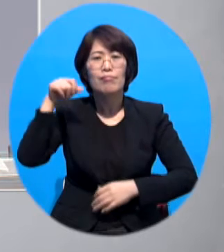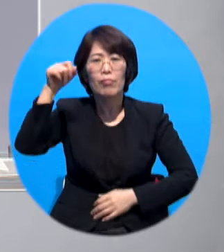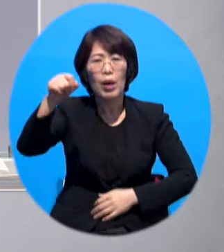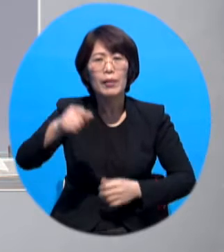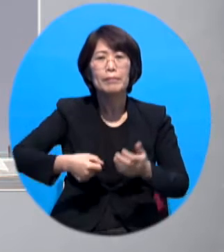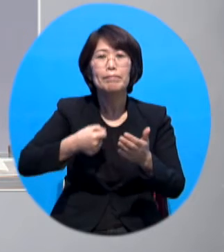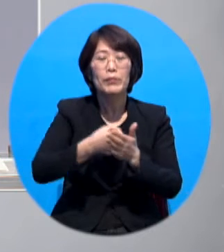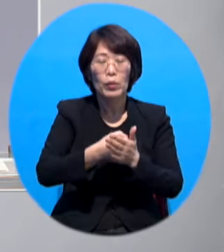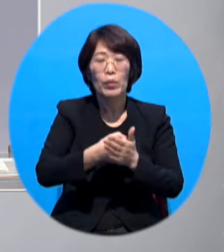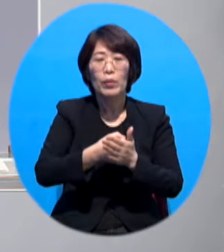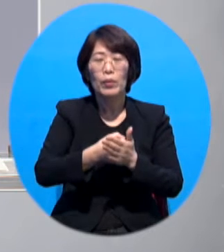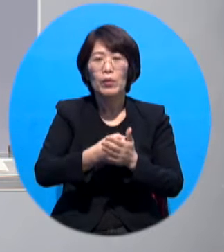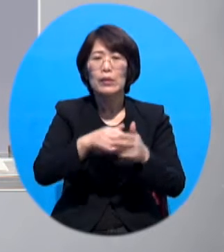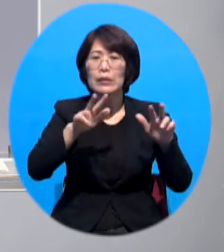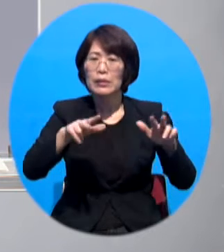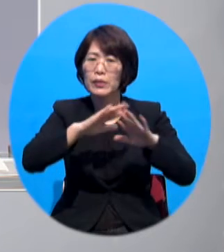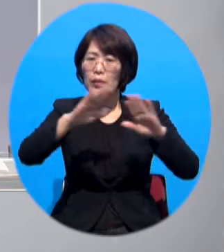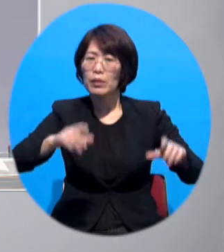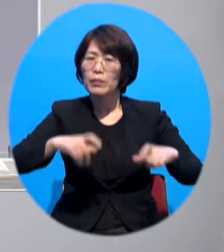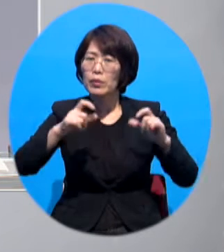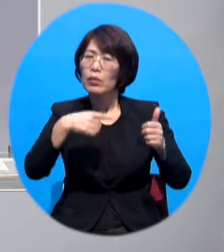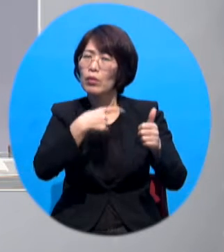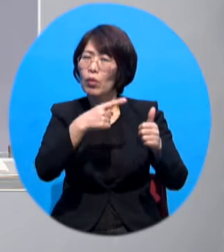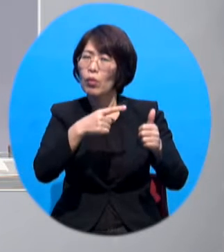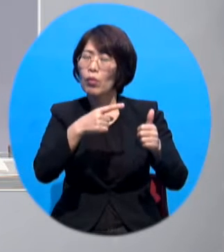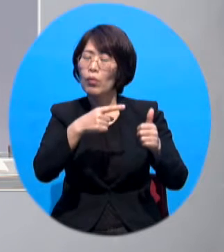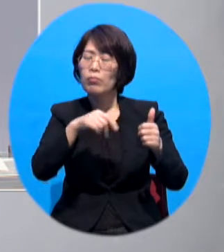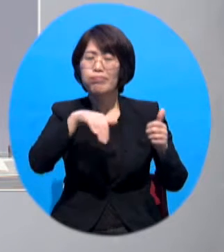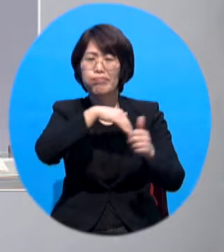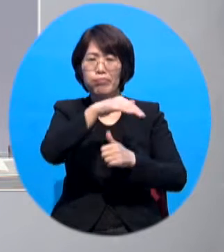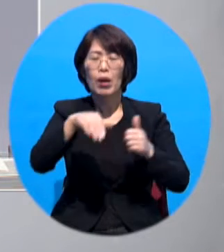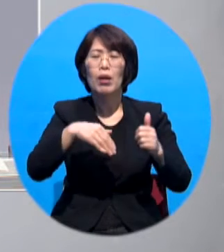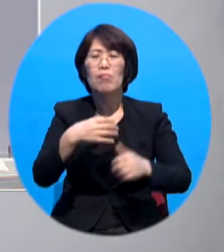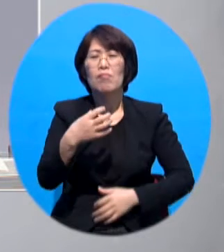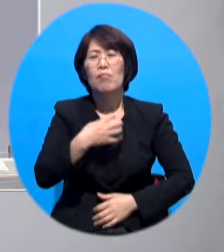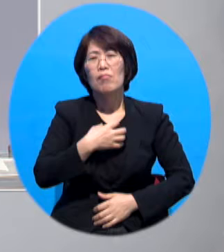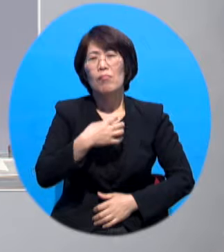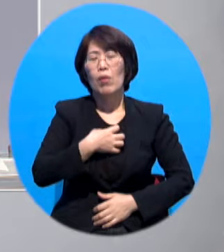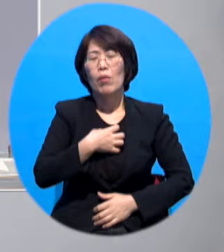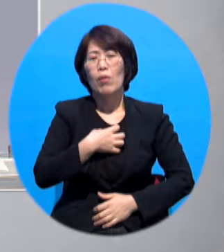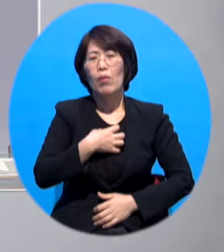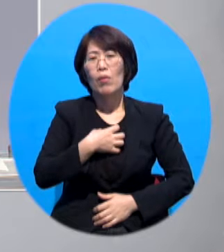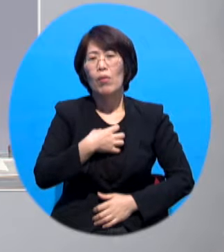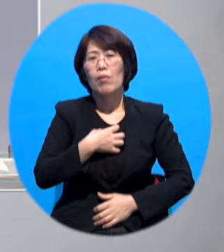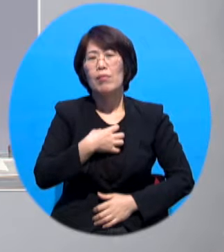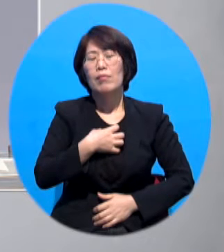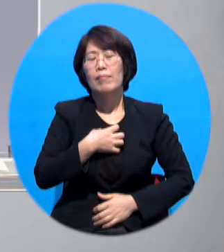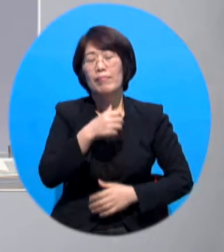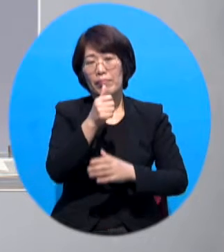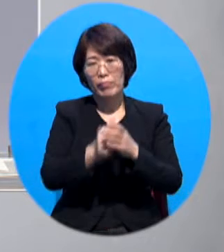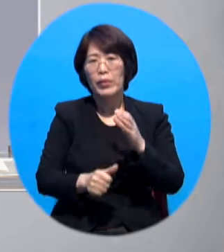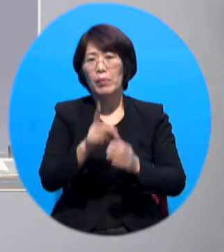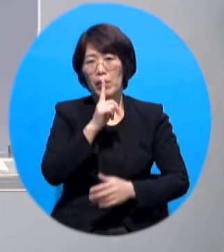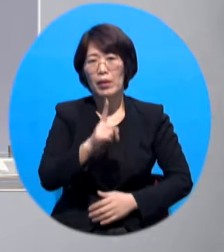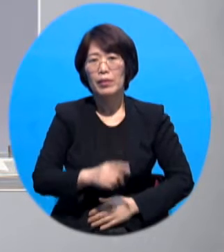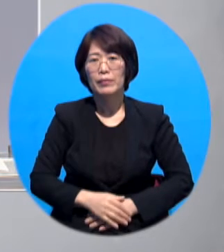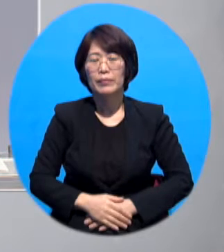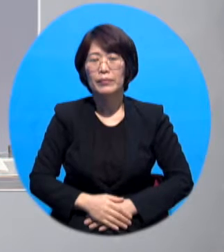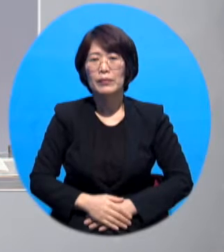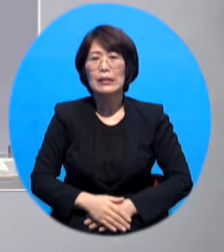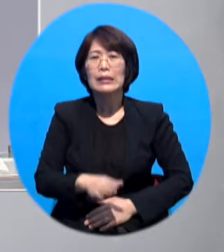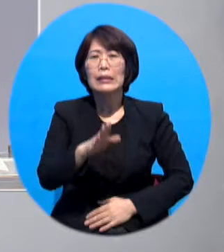결심하면서 지금 전 남격 의 상환이 절 대 철 절 명에 얘기다 고 말씀 하셨습니다